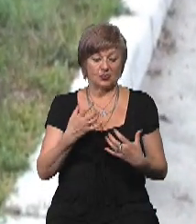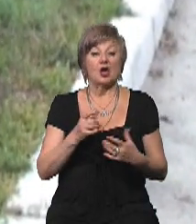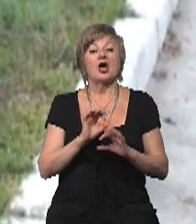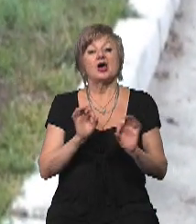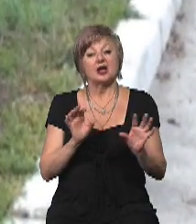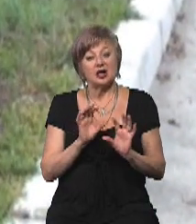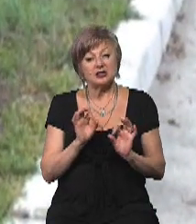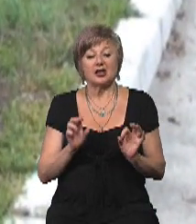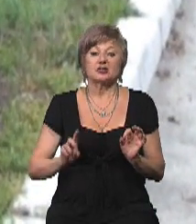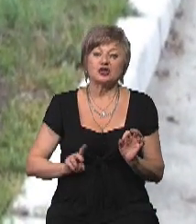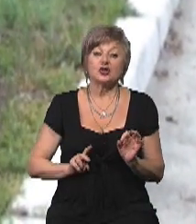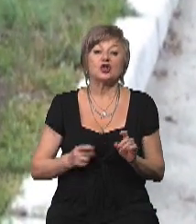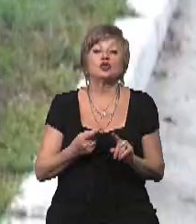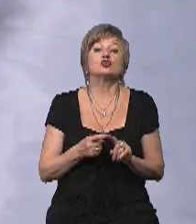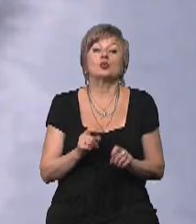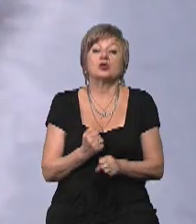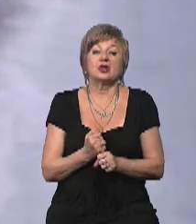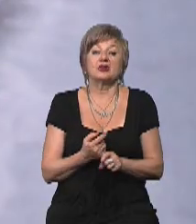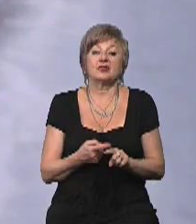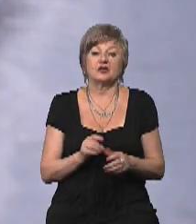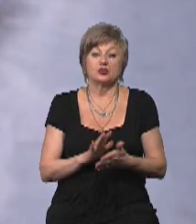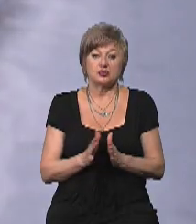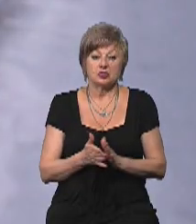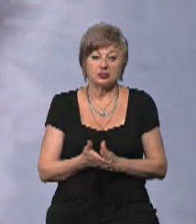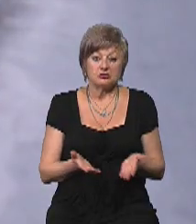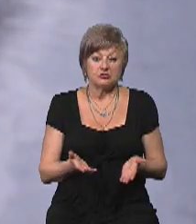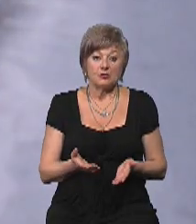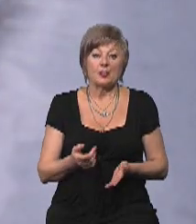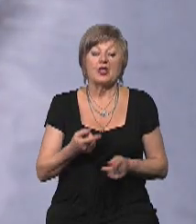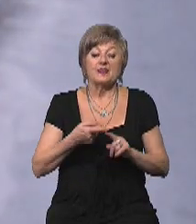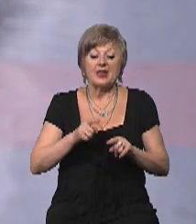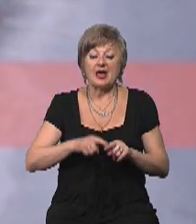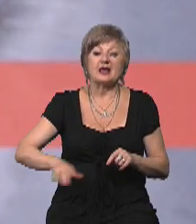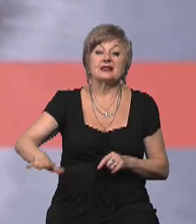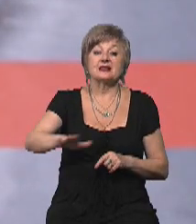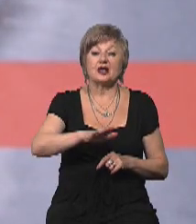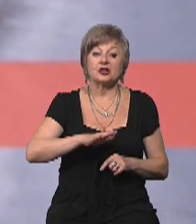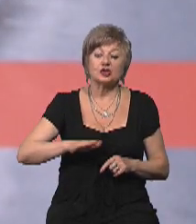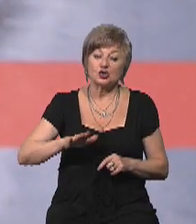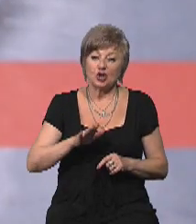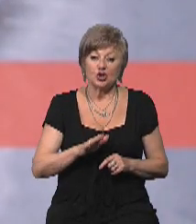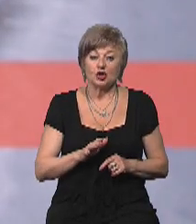що робитимуть далі у цій ситуації. При огляді території виявили